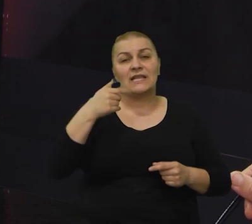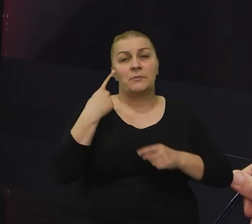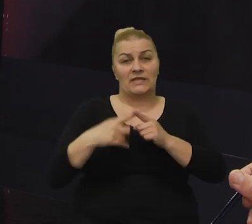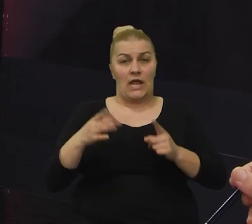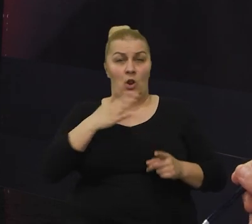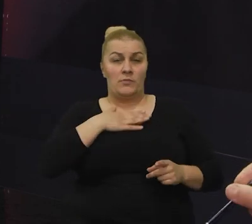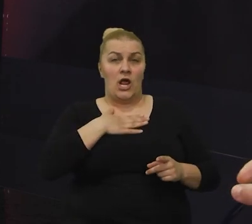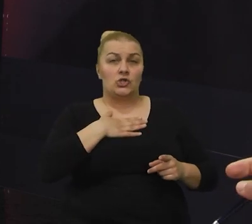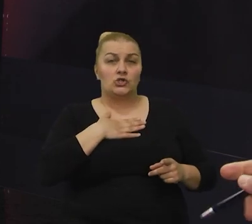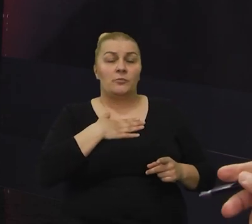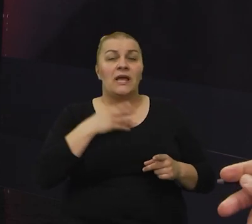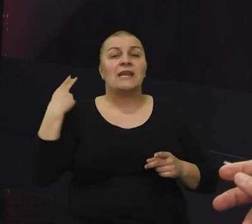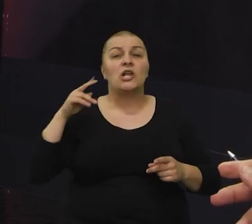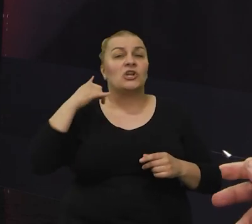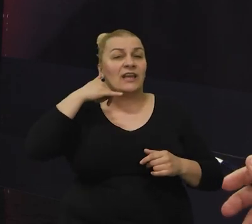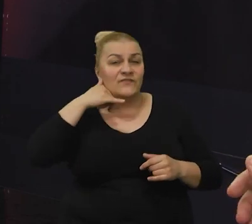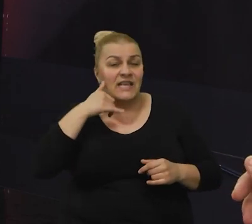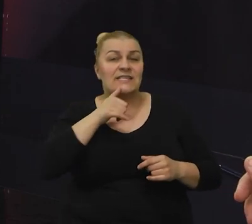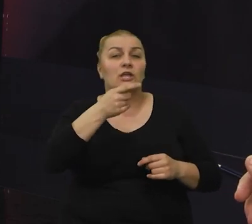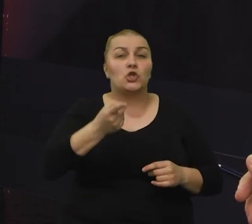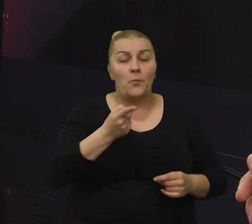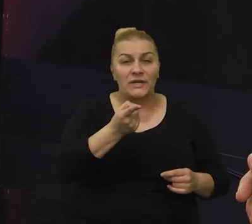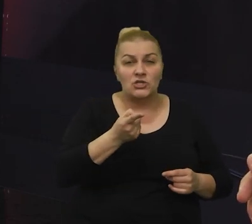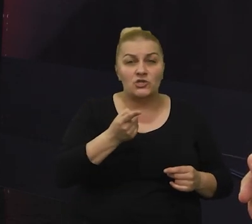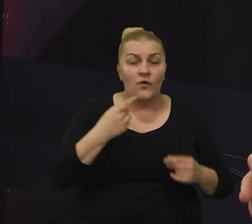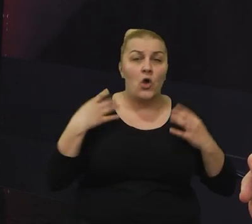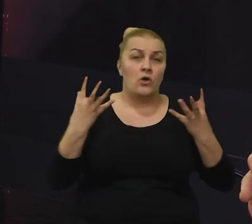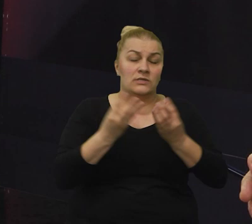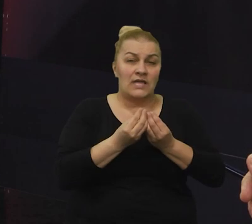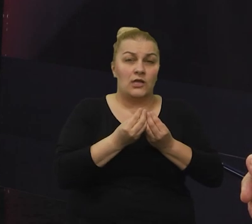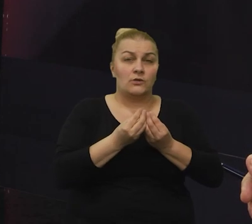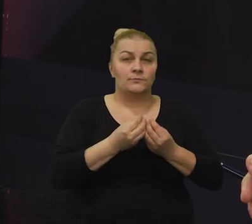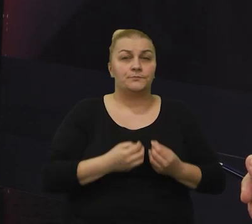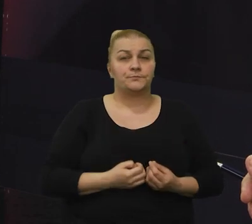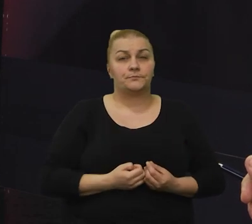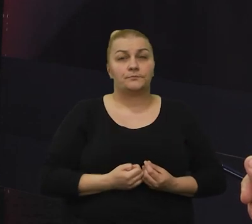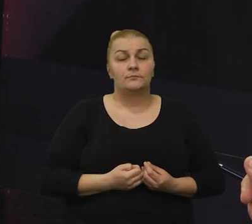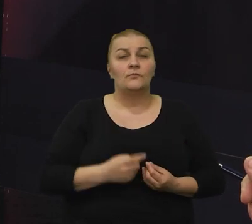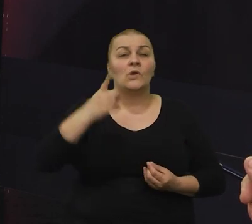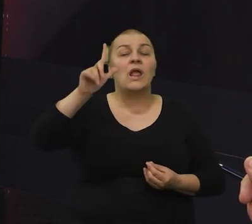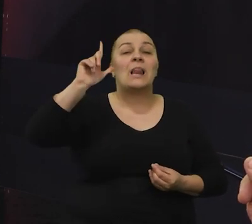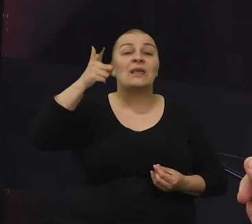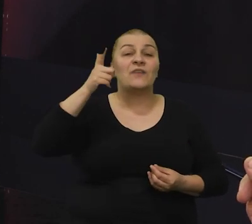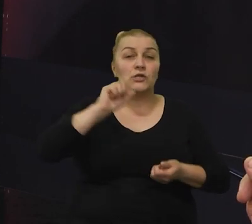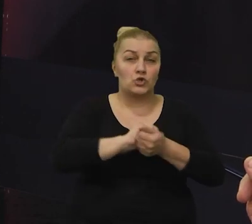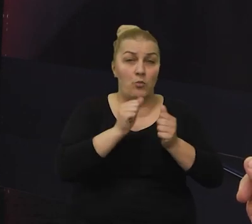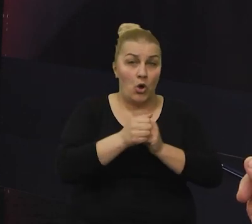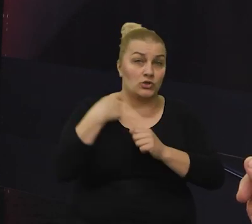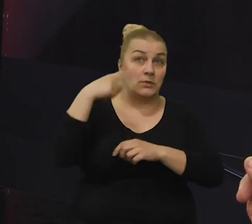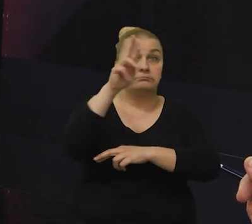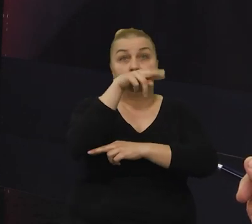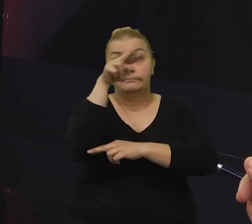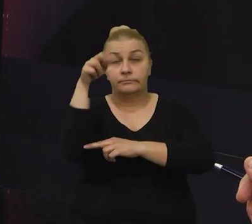jednim dijelom, načelnikom veze, načelnikom topništva. Išao sam na jedno izviđenje Livanjske bojišnice